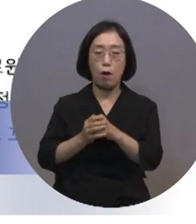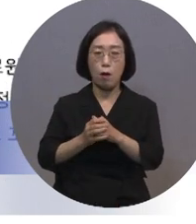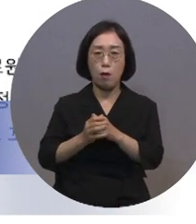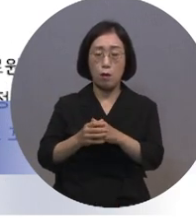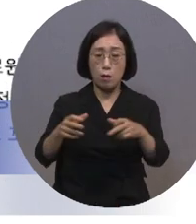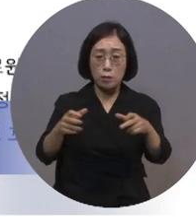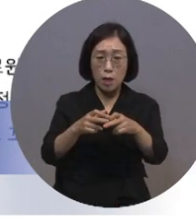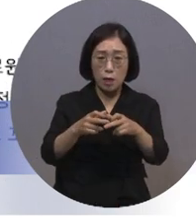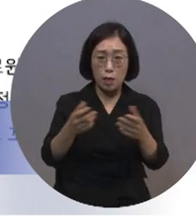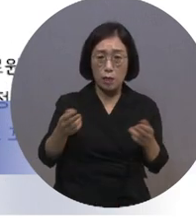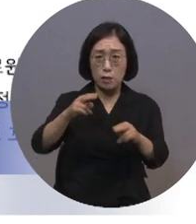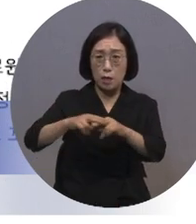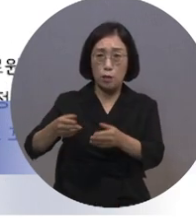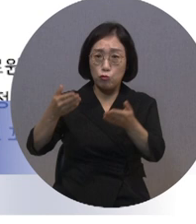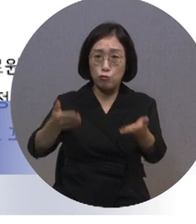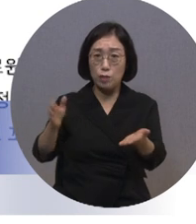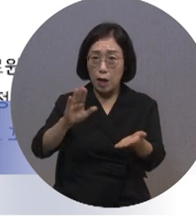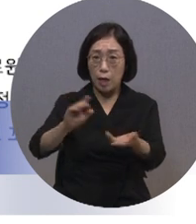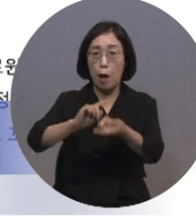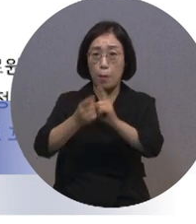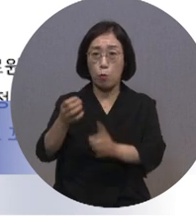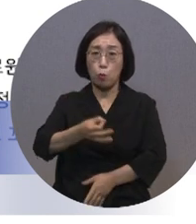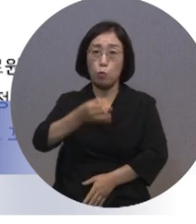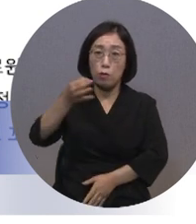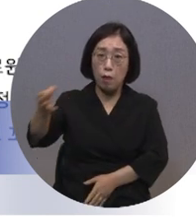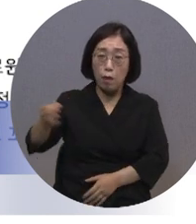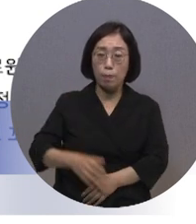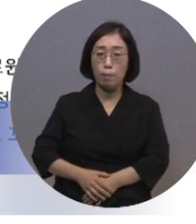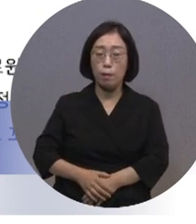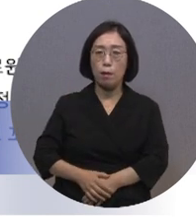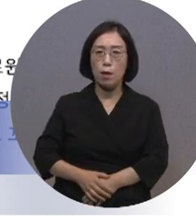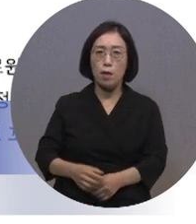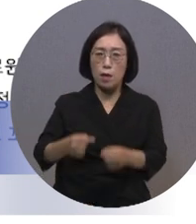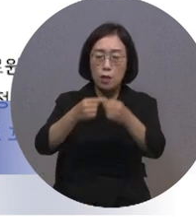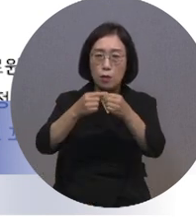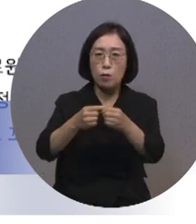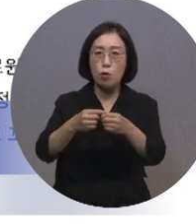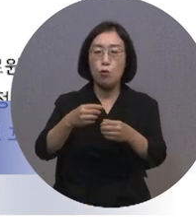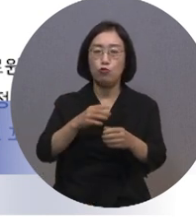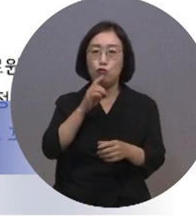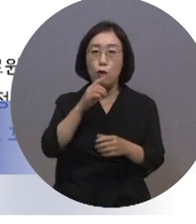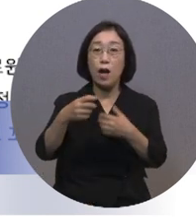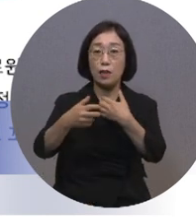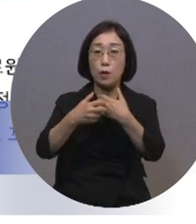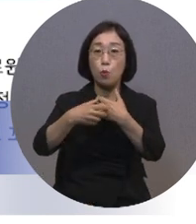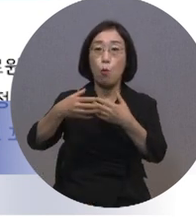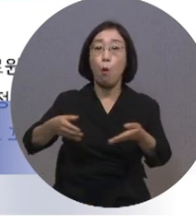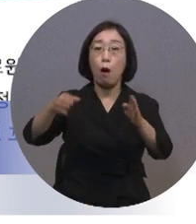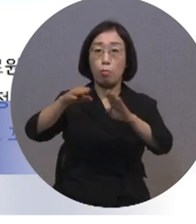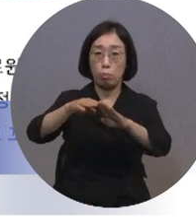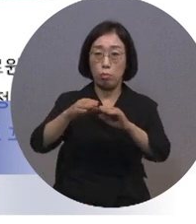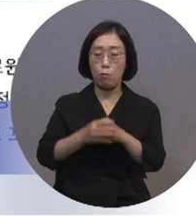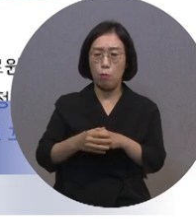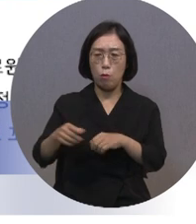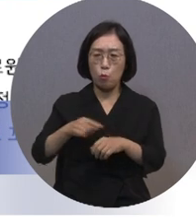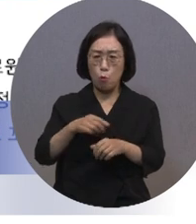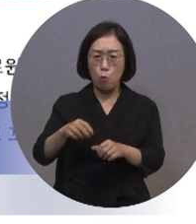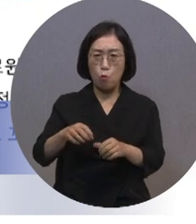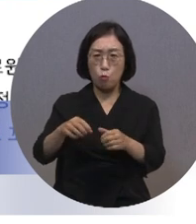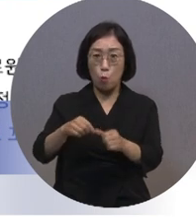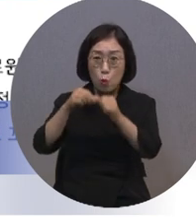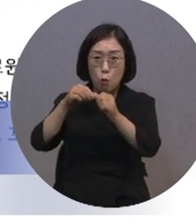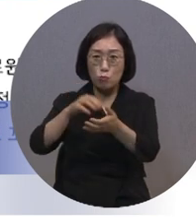납부액 1위 기간은 국립 중앙 의료원으로 총 6억 4,700만 원을 납부했고 장애인 고용률이 가장